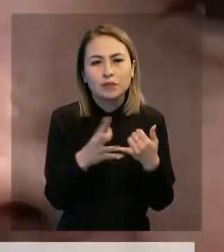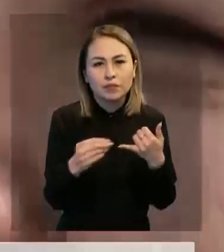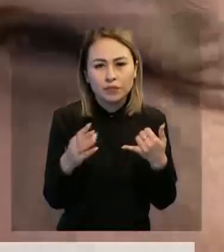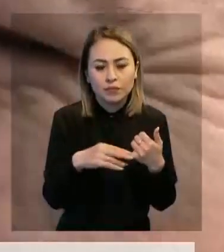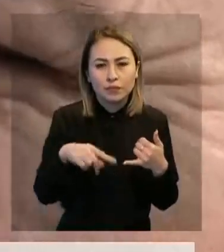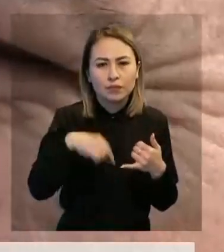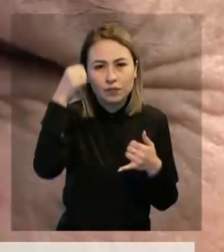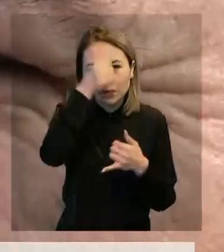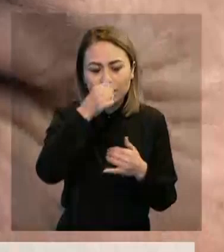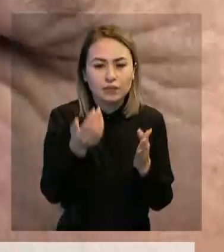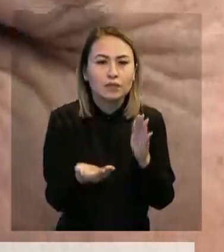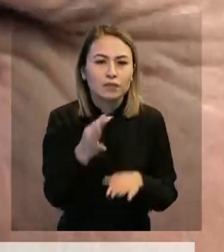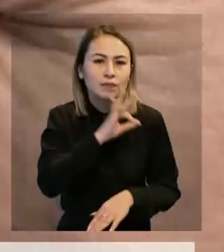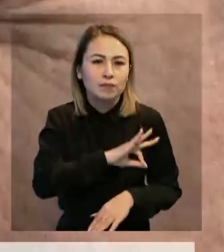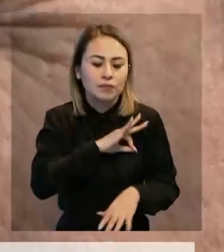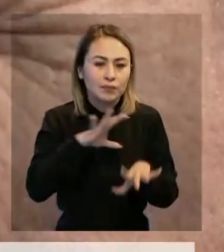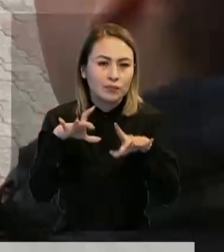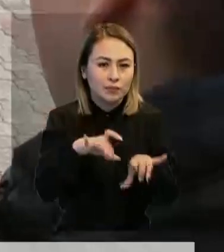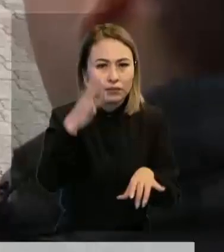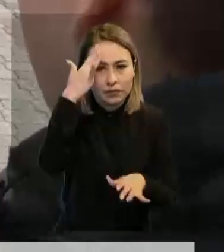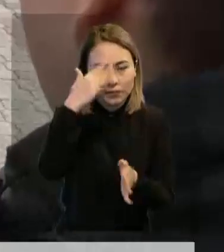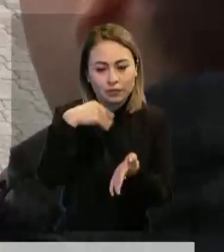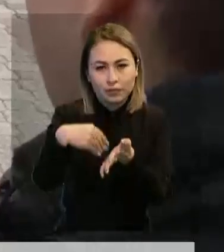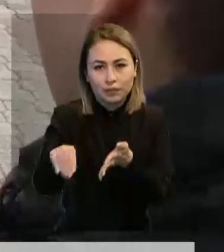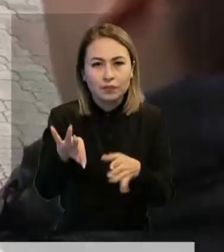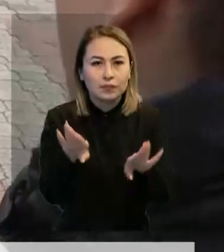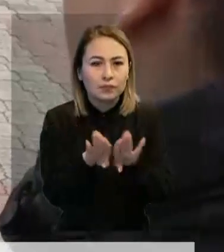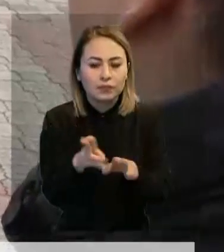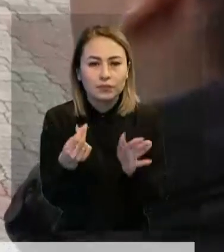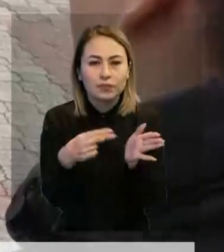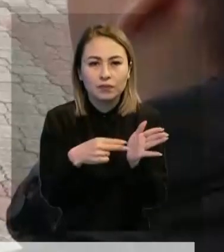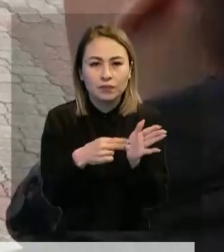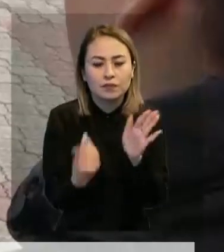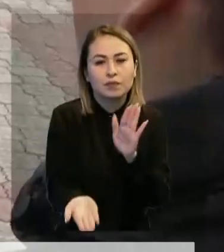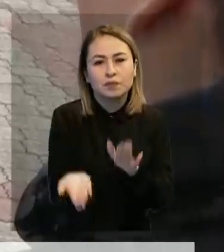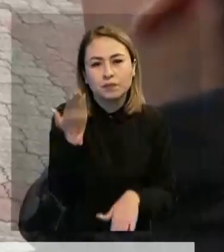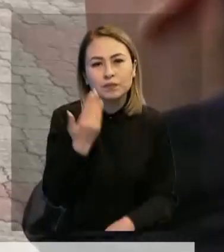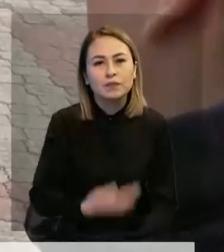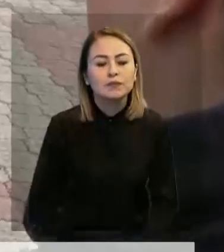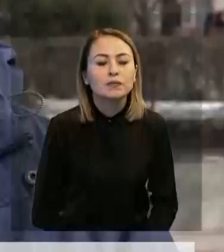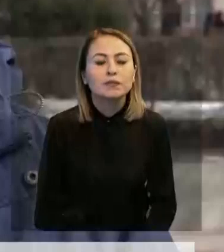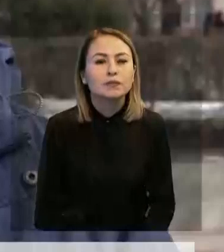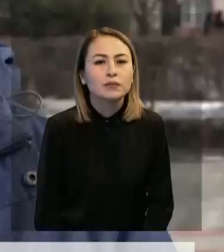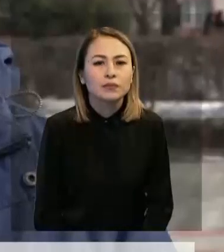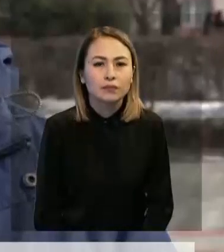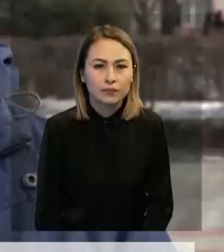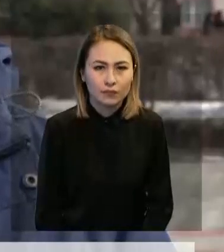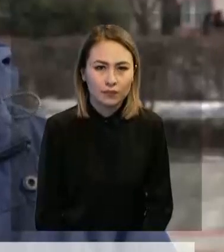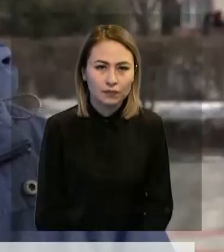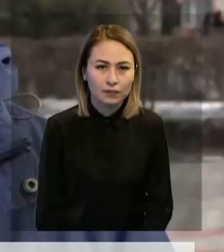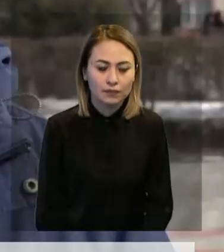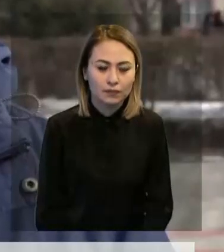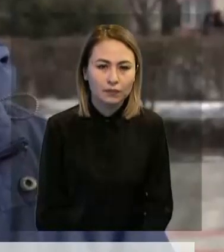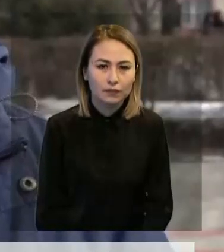бұл өнімділігі жоғары трактор сатып алмақ болған, бірақ оның бағасы күрт қымбаттап кеткен.